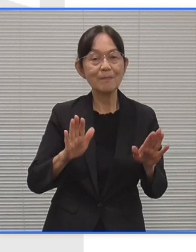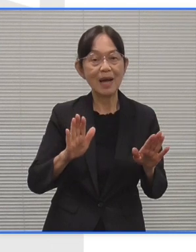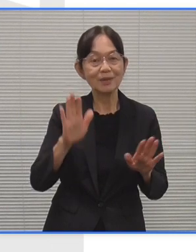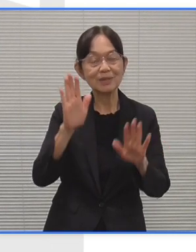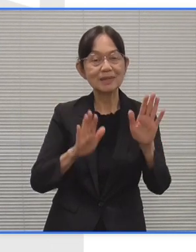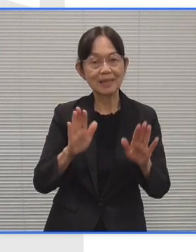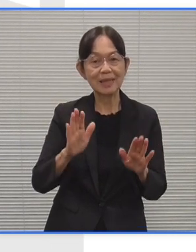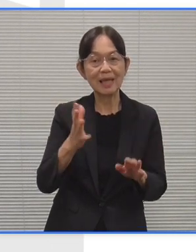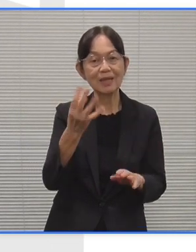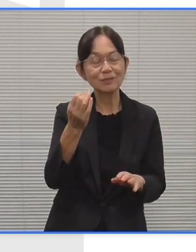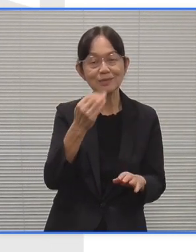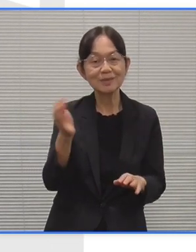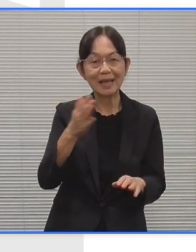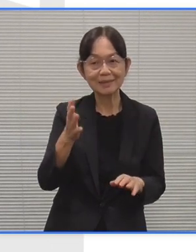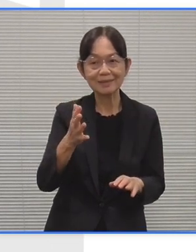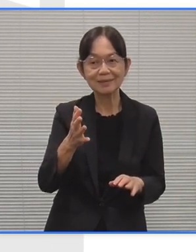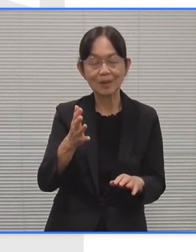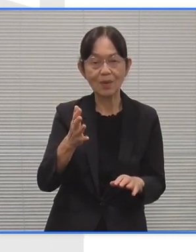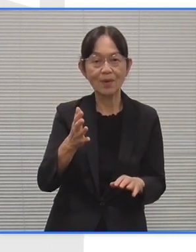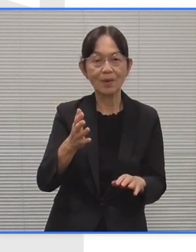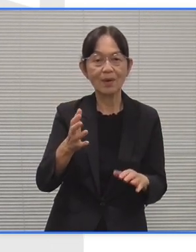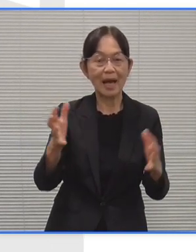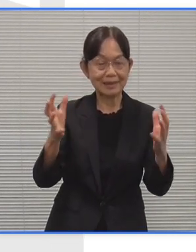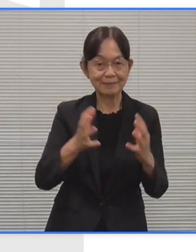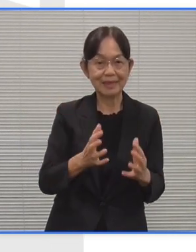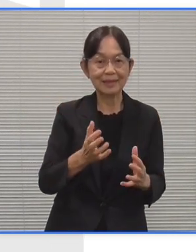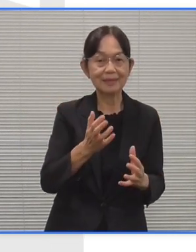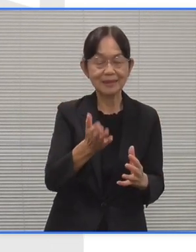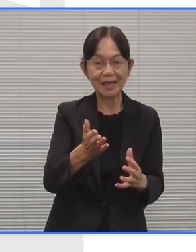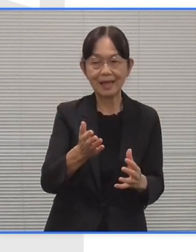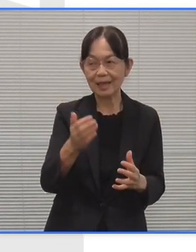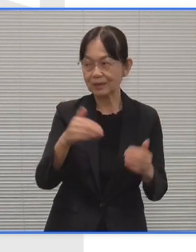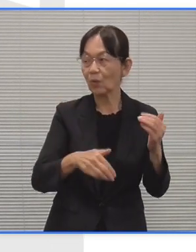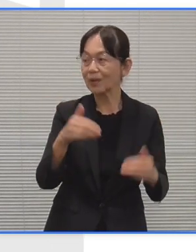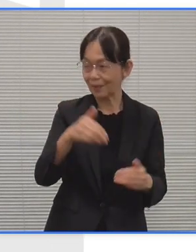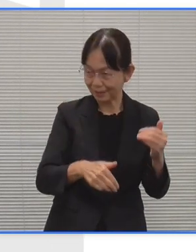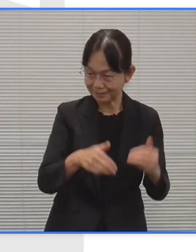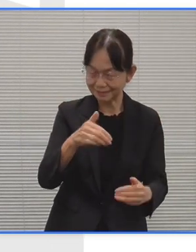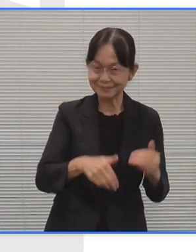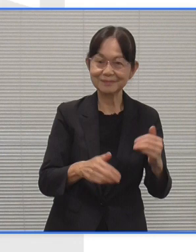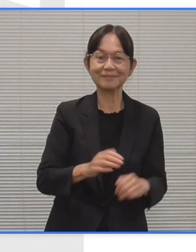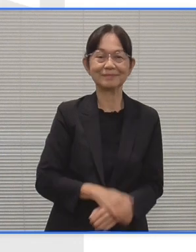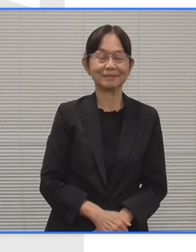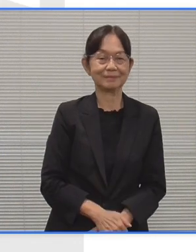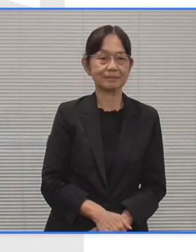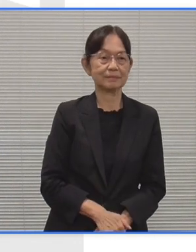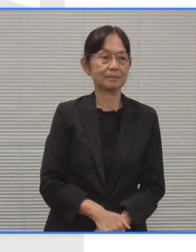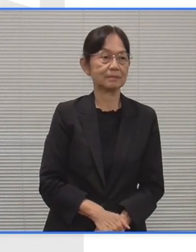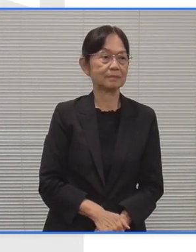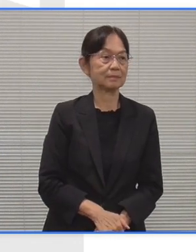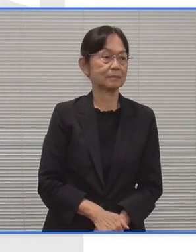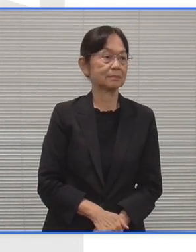投票が集まっているか分かれば教えていただければと思います。 どうでしょうか。